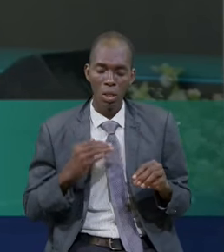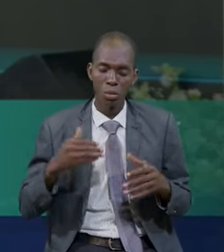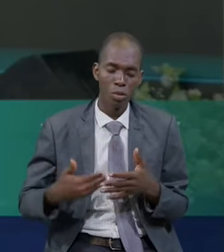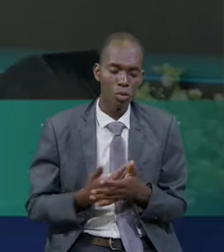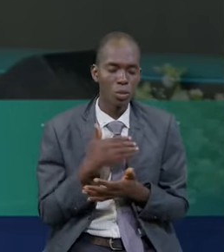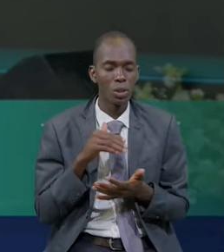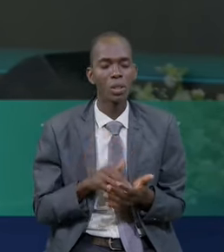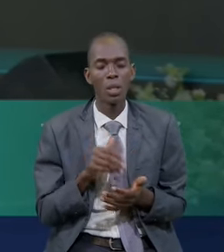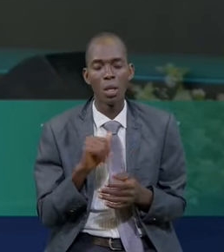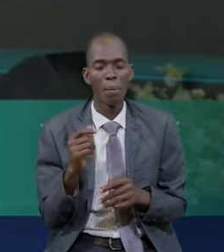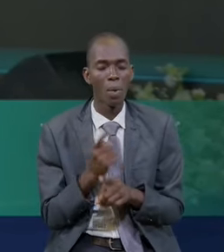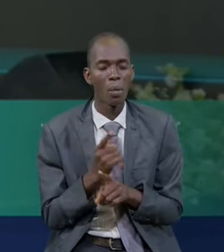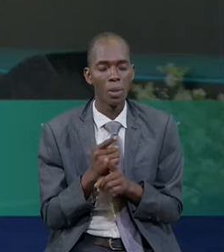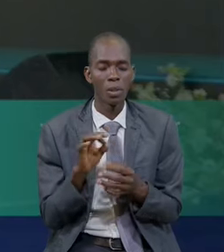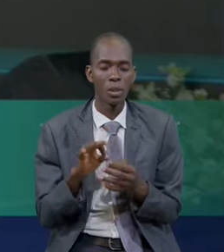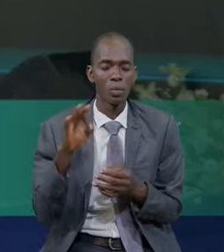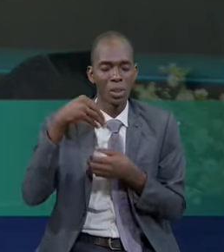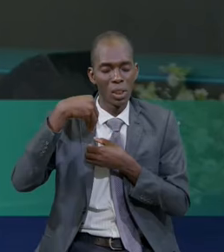esprit bien disposé.